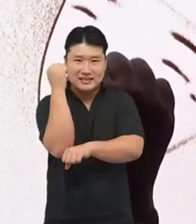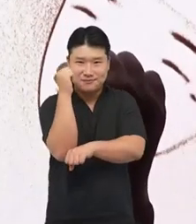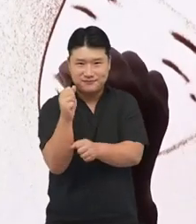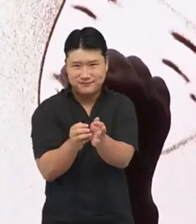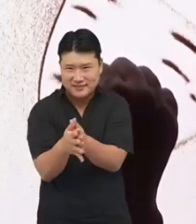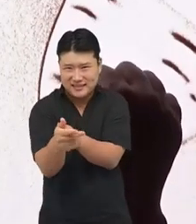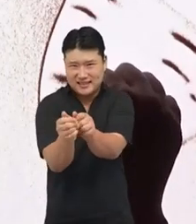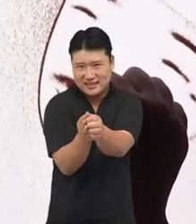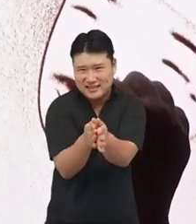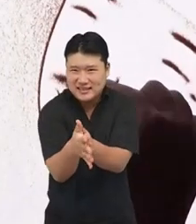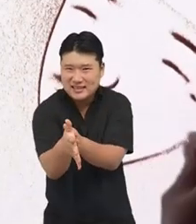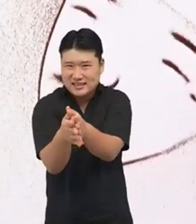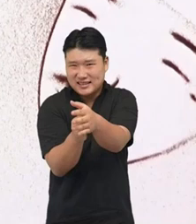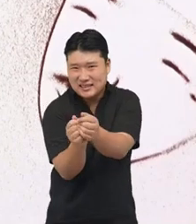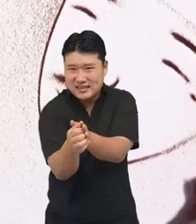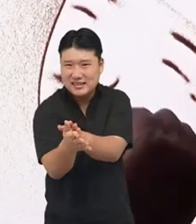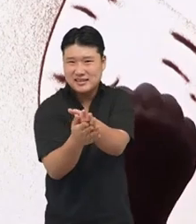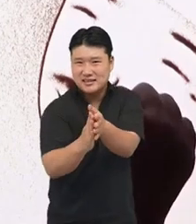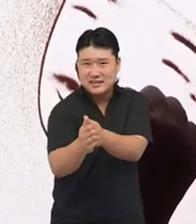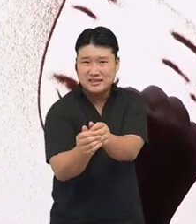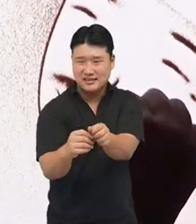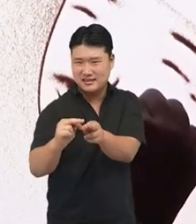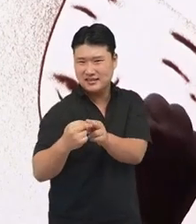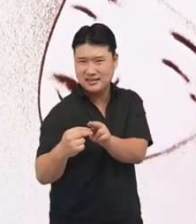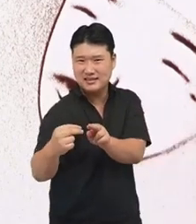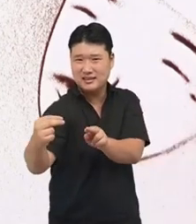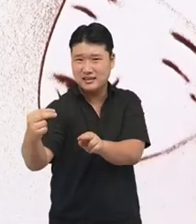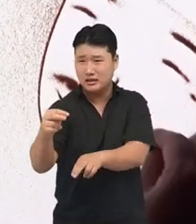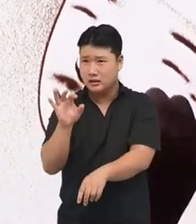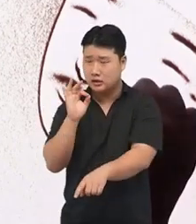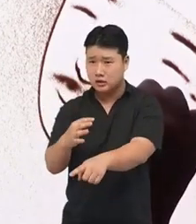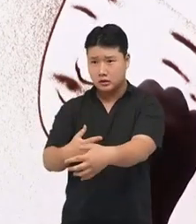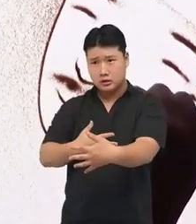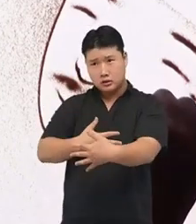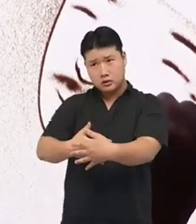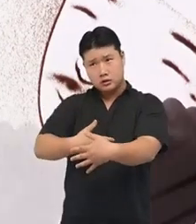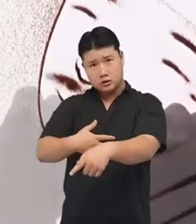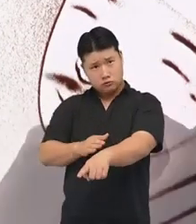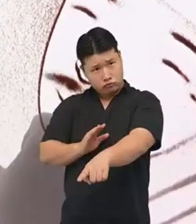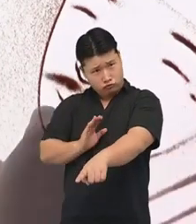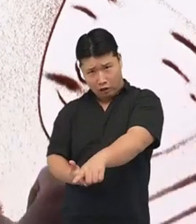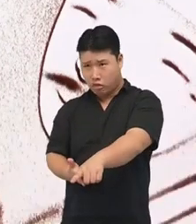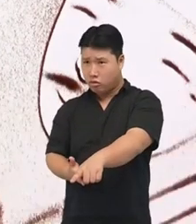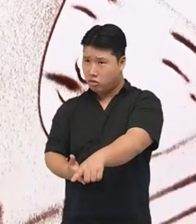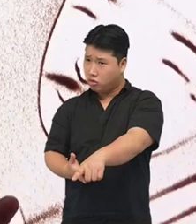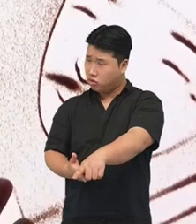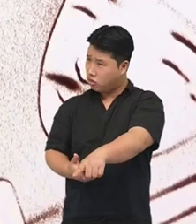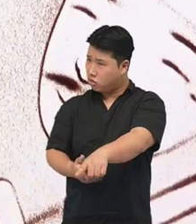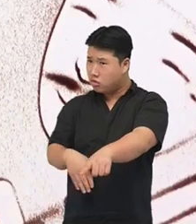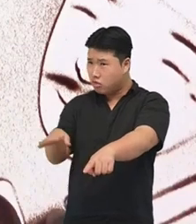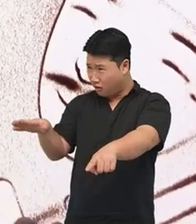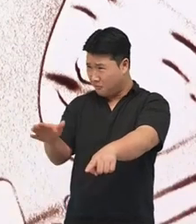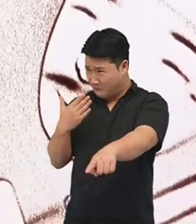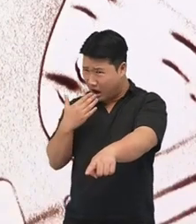사람들은 지프로 새끼를 단단히 꼬았어요. 사부담은 지프로 만든 줄이 불안했어요. 저기